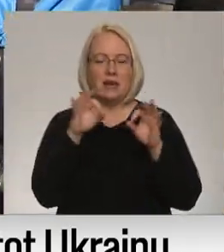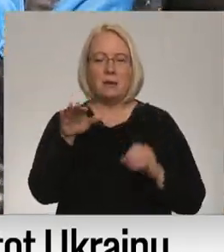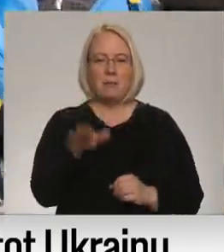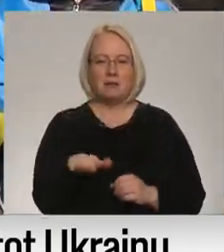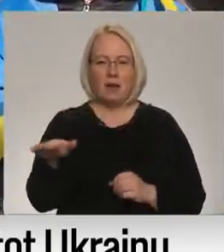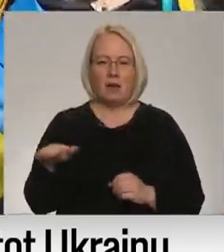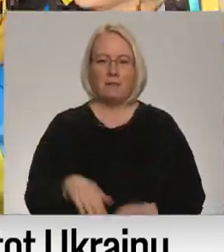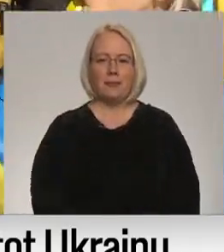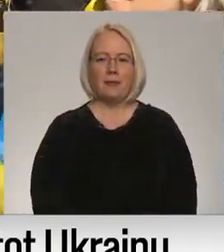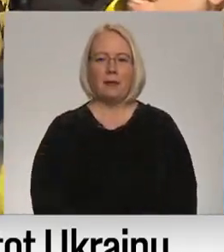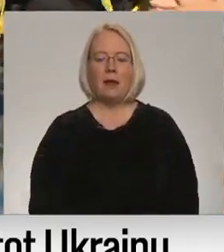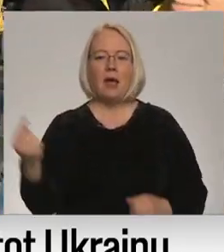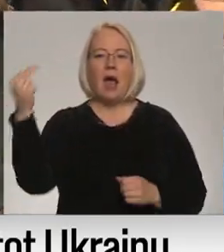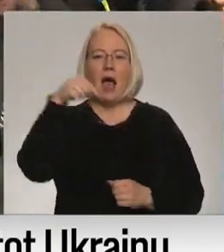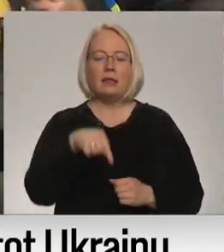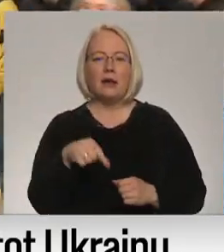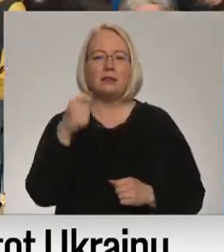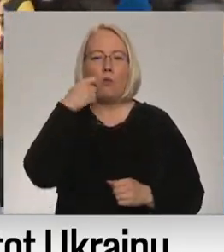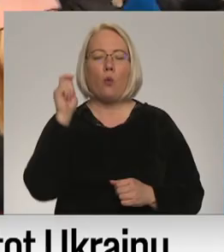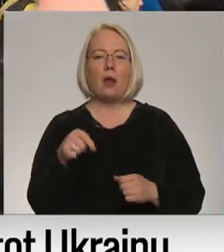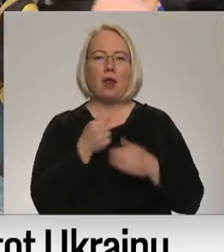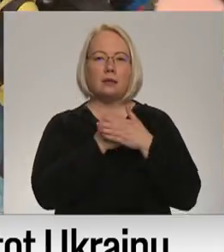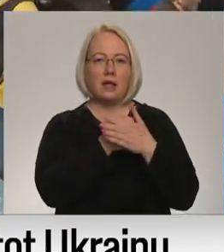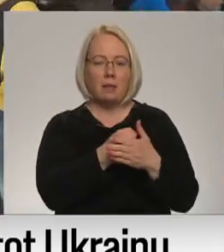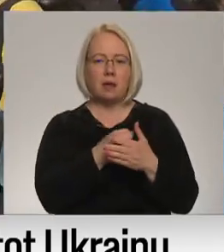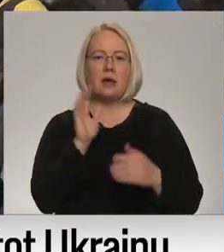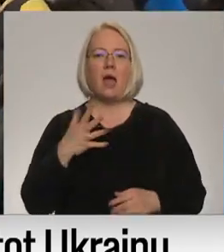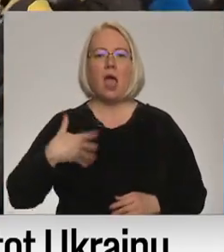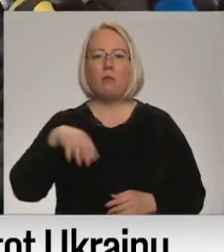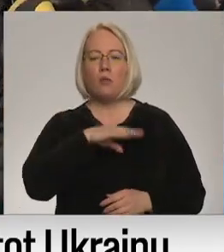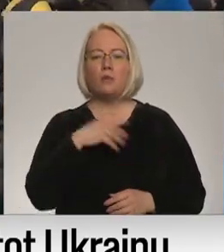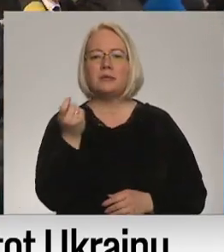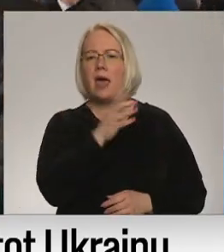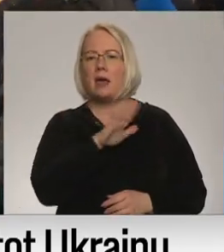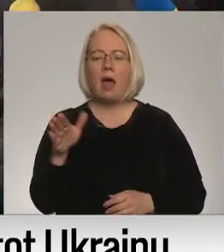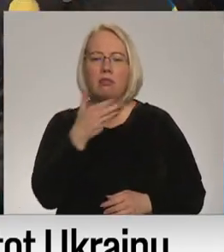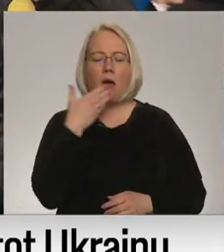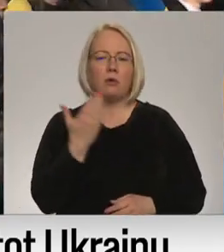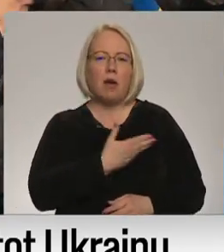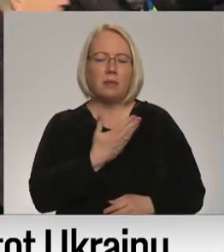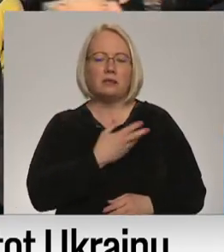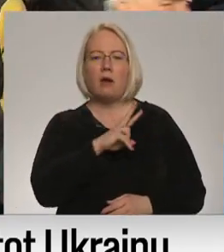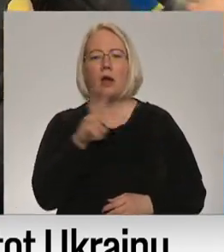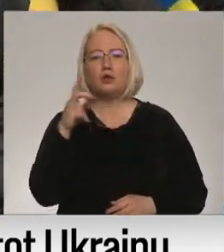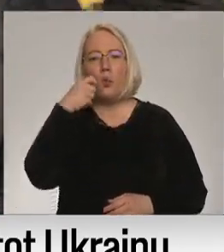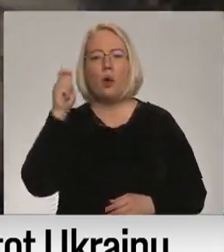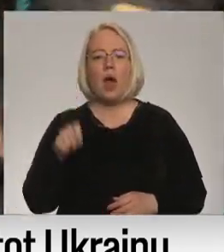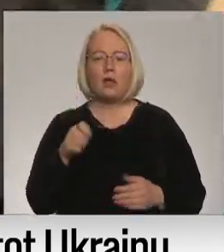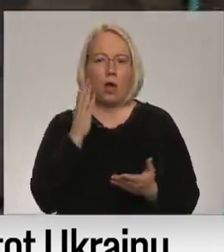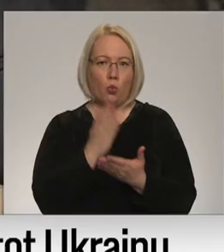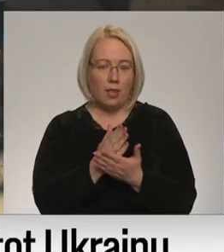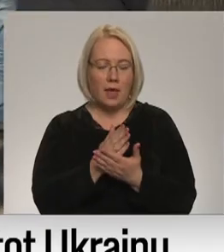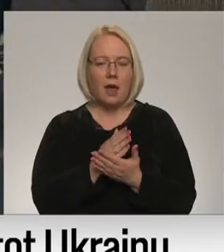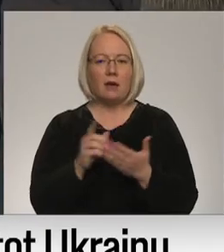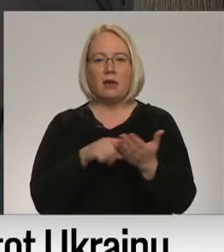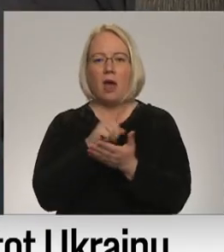Labdien. Atnācām Ukrainas atbalstam un lai mums nekad nav jāpiedzīvo tas, kas Ukrainā notiek. Kādām sajūtām un